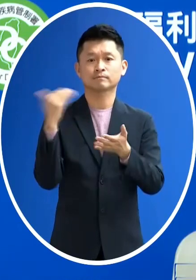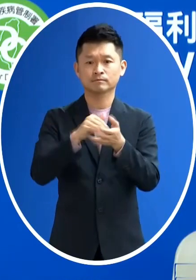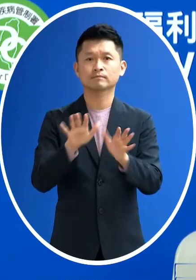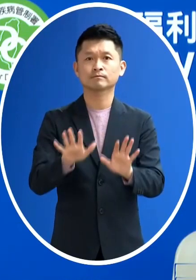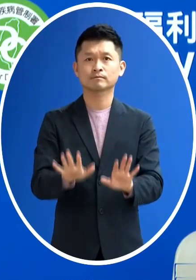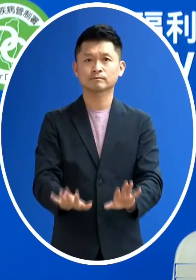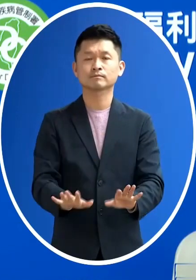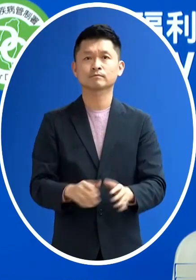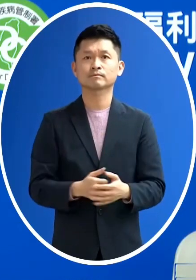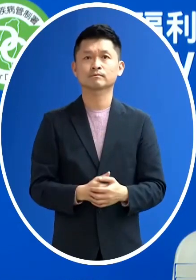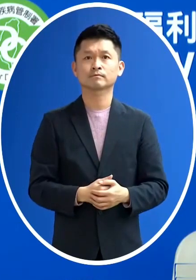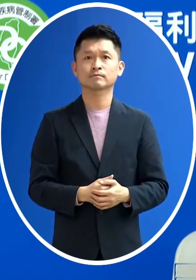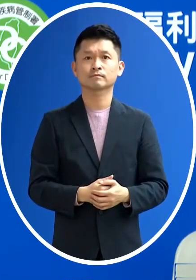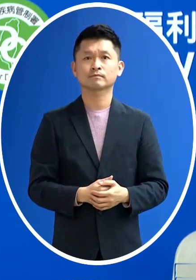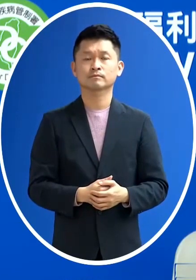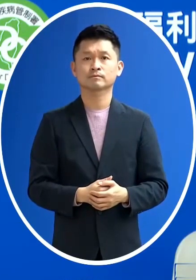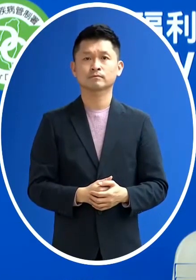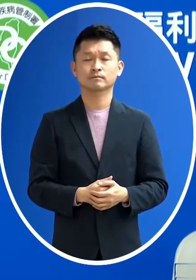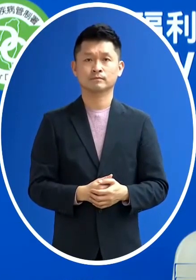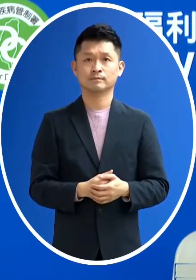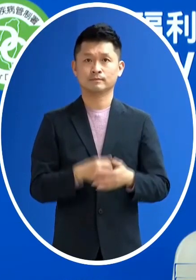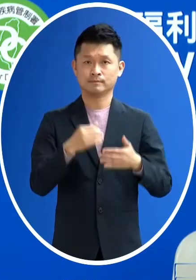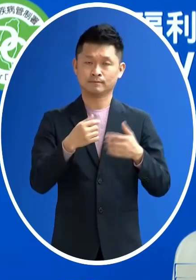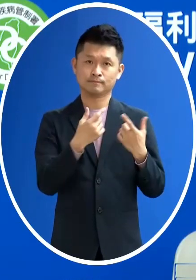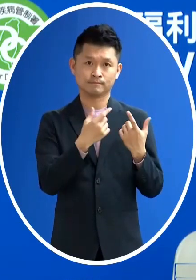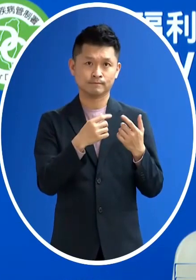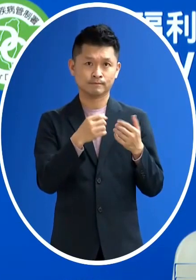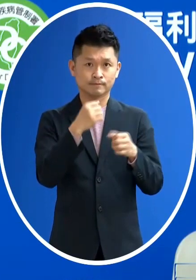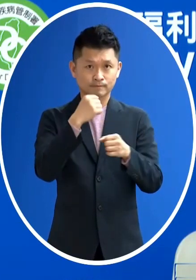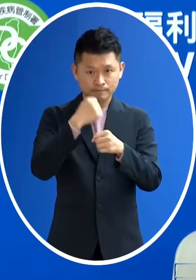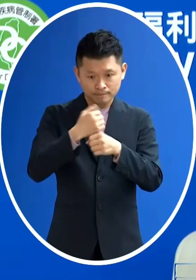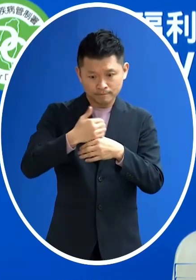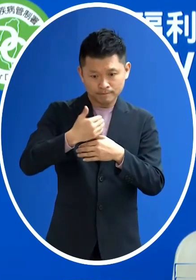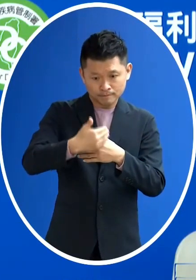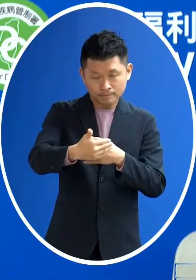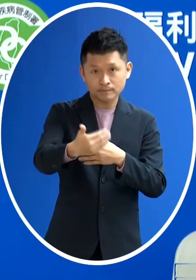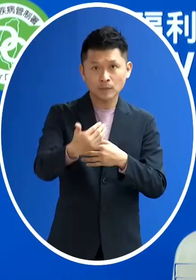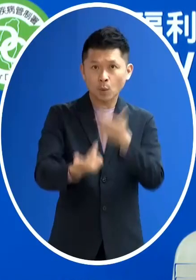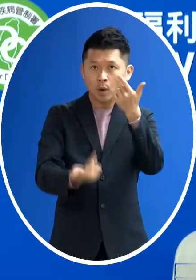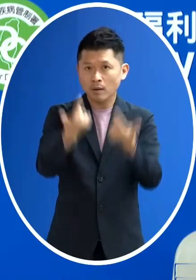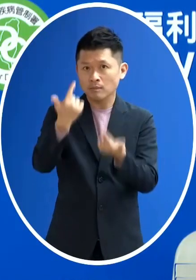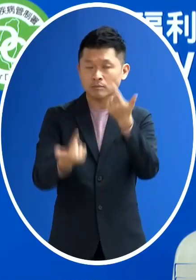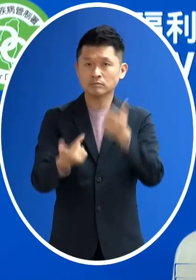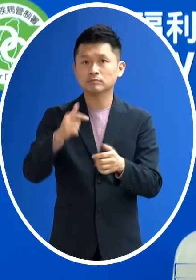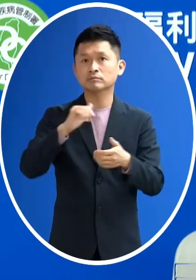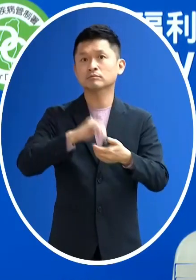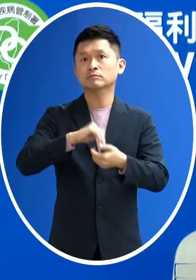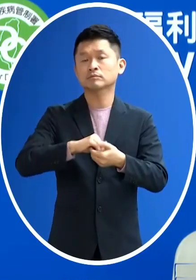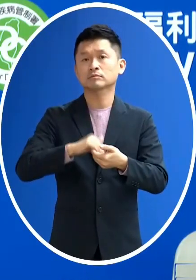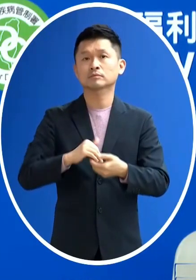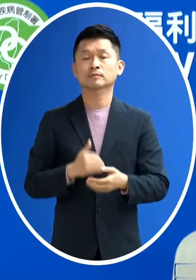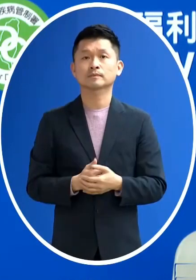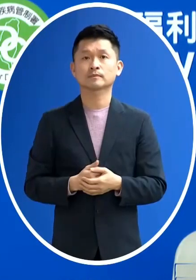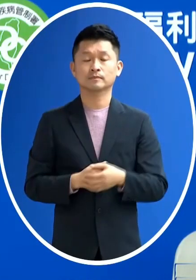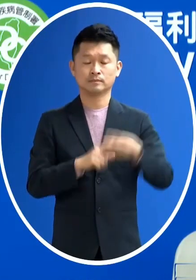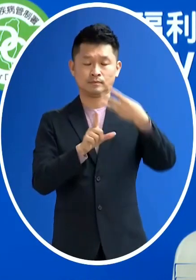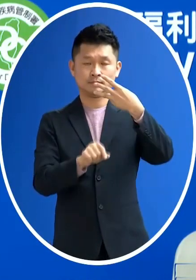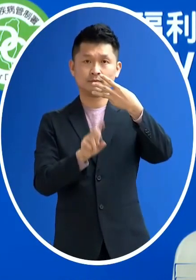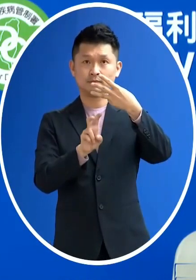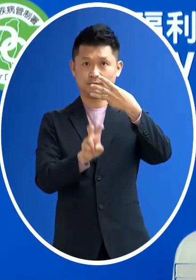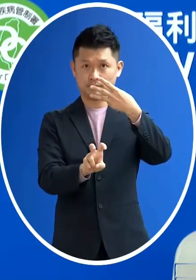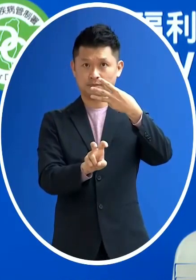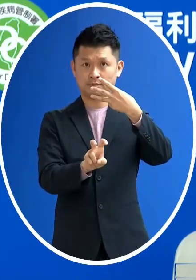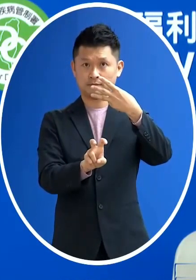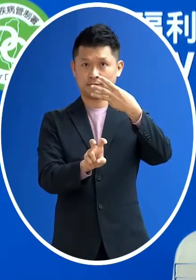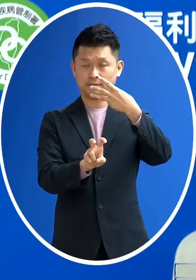那我们都陆陆续续在实施，那只是实施的期程，有的是快一点，有的是慢一点。那么我们3月20号